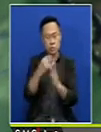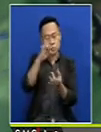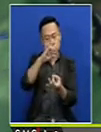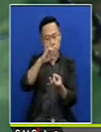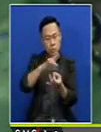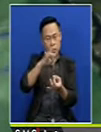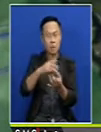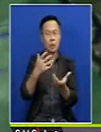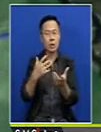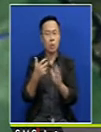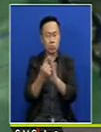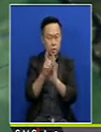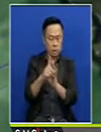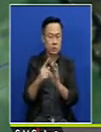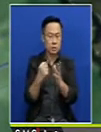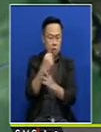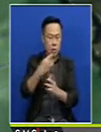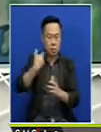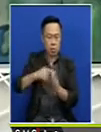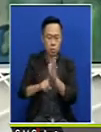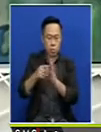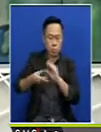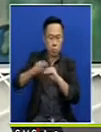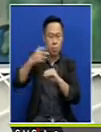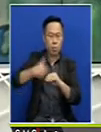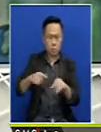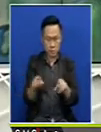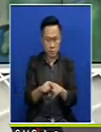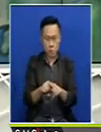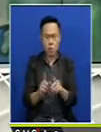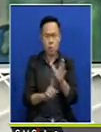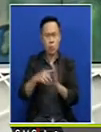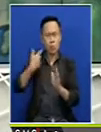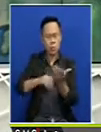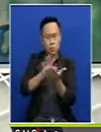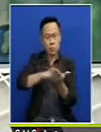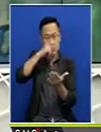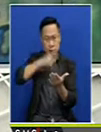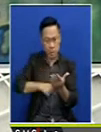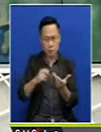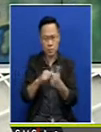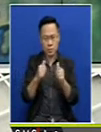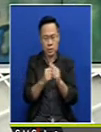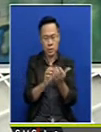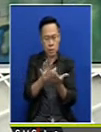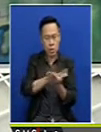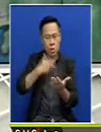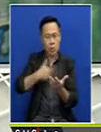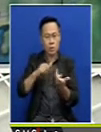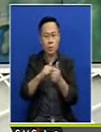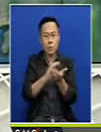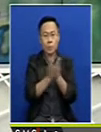ณหภูมิก็ยังสูงขึ้นอย่างต่อเนื่องครับสำหรับอุณหภูมิที่สูงขึ้นในประเทศไทยครับโดยเฉพาะในประเทศไทยจะมีวิ